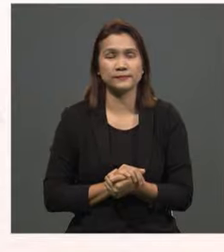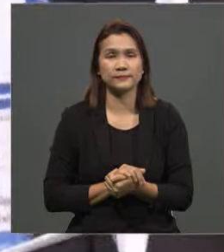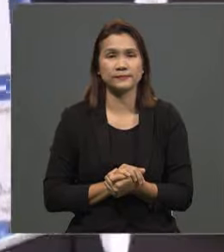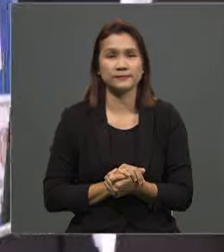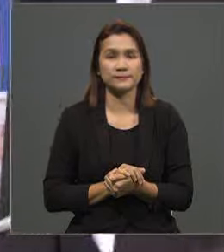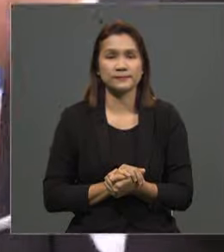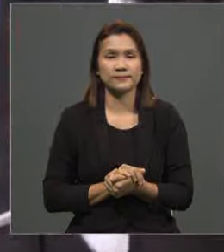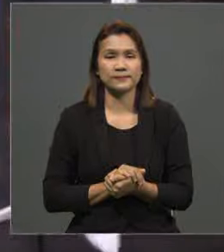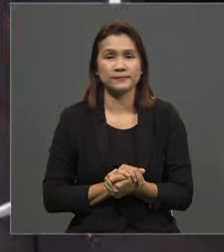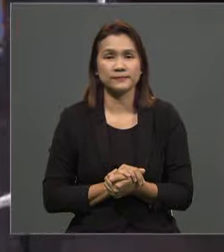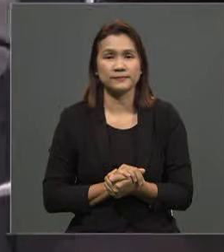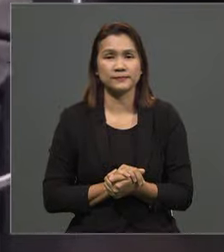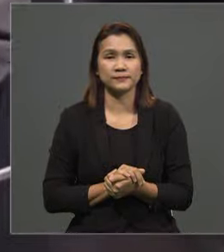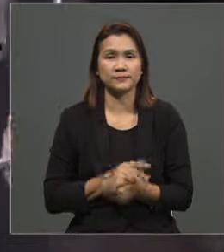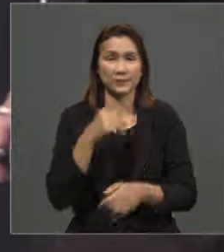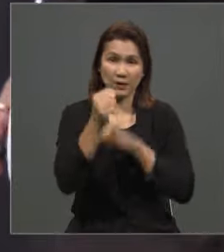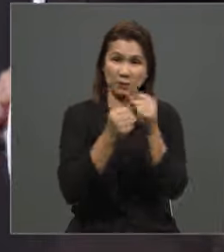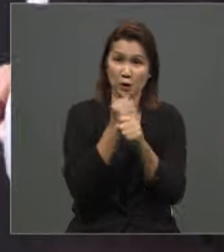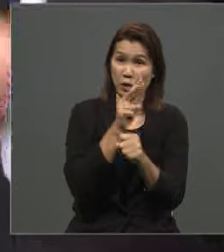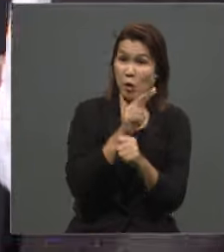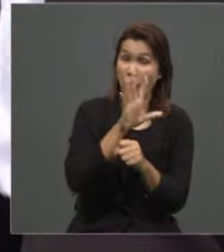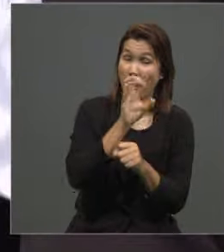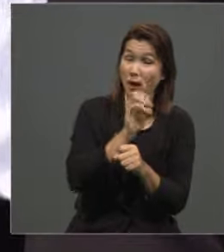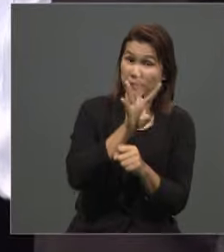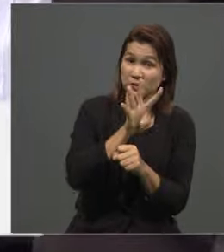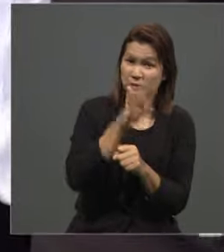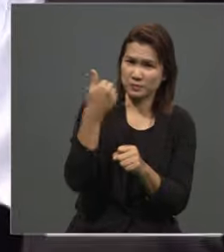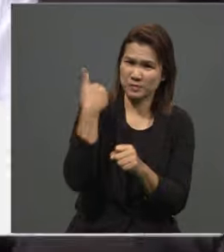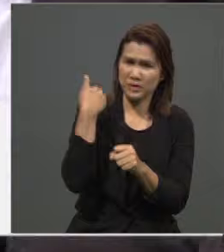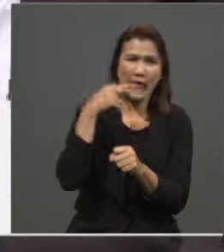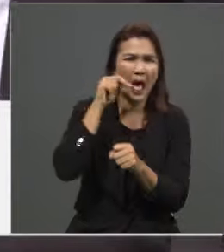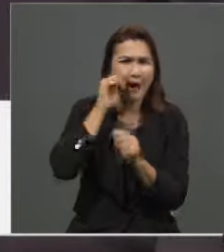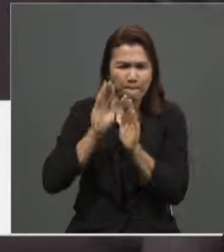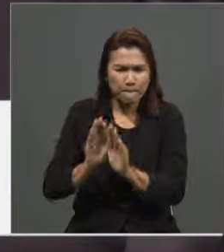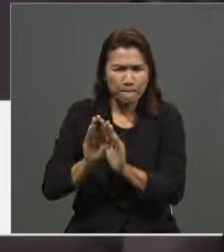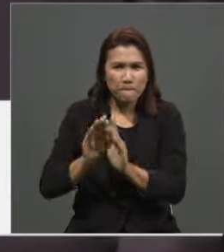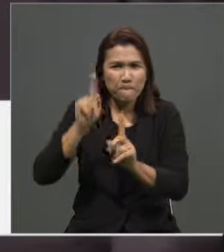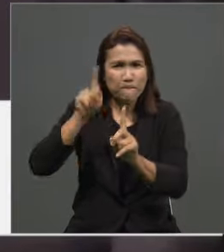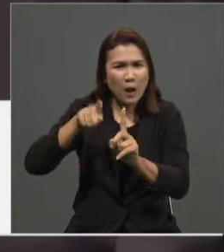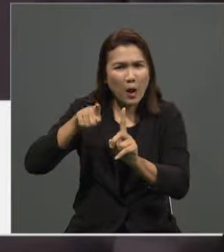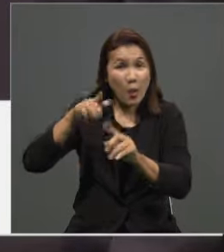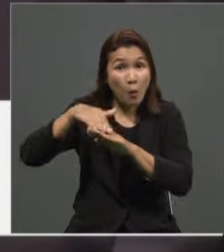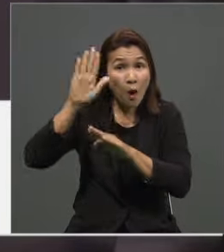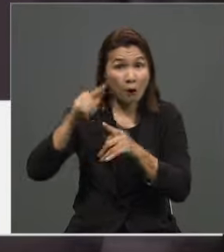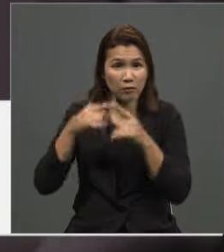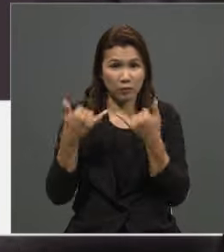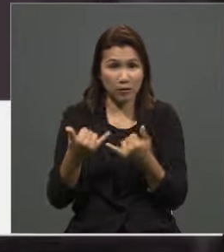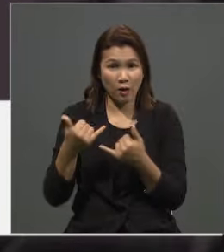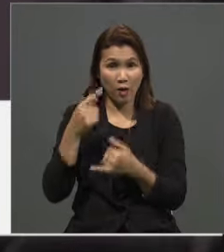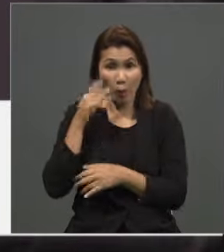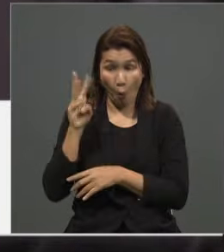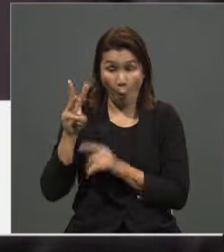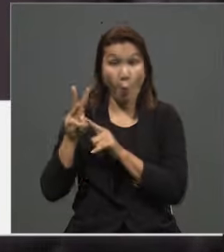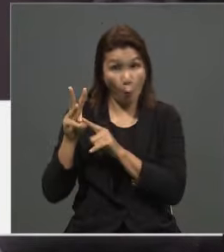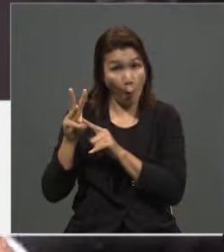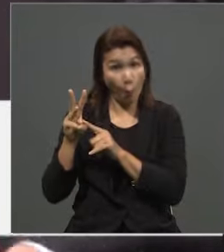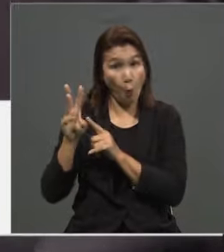แล้วตอนนั้นเนี่ย 2ปี 54เนี่ยเเหลือเหลือที่ให้เก็บน้ำแค่ 1000กว่าแต่ของเราตอนนี้รู้สึกเหลือ 6,000กว่ามั้ง